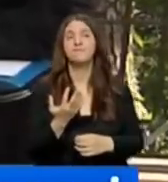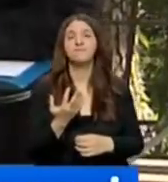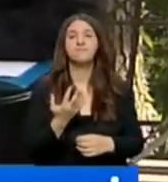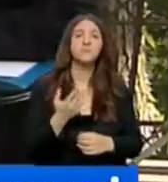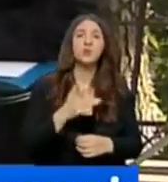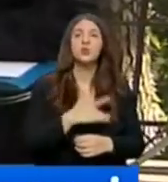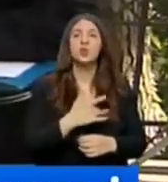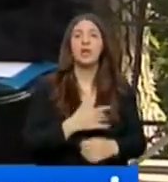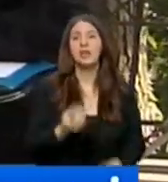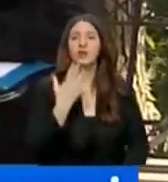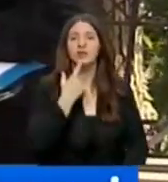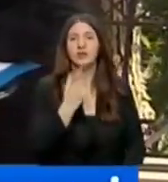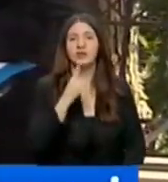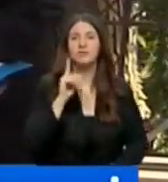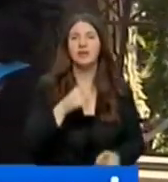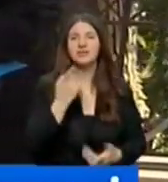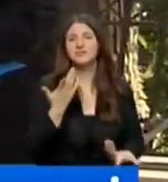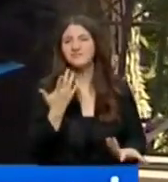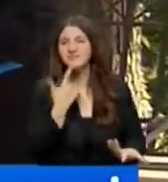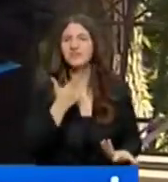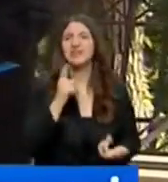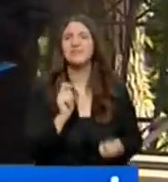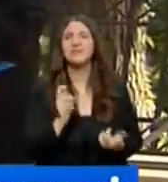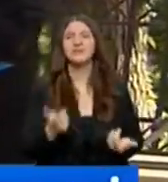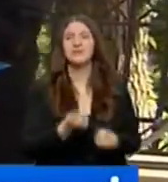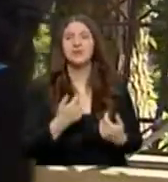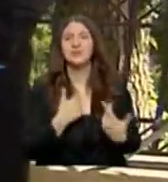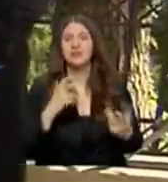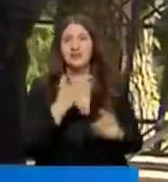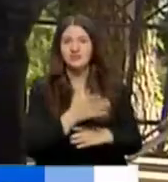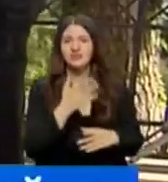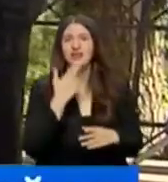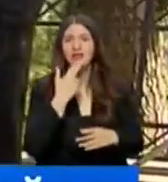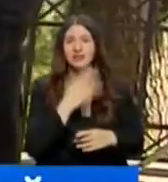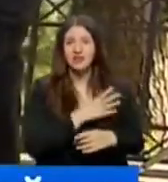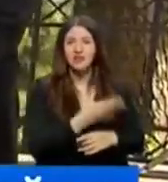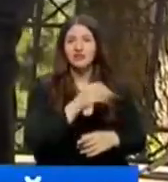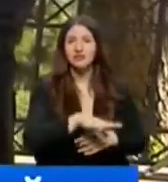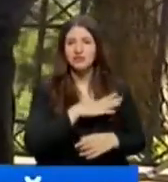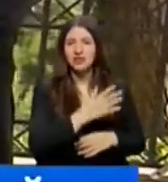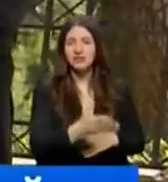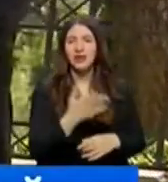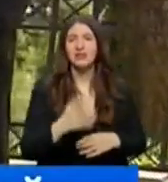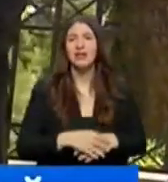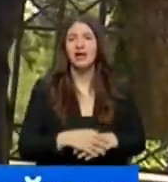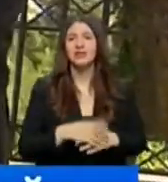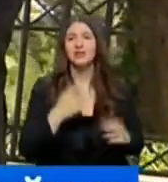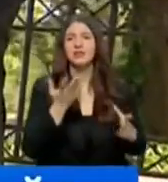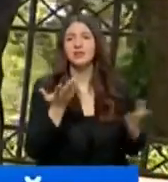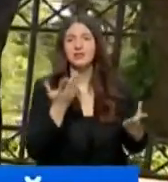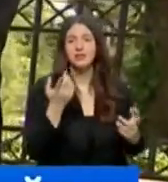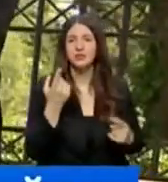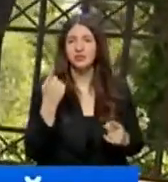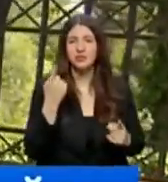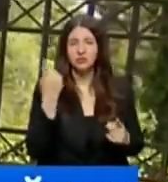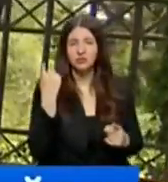işte yüreğin yetiyorsa dedi. Evet, ben bazılarını sansürlemeye çalışıyorum kendim. Yani çünkü televizyonda kadınlar var, çocuklar var. Var var. Dün mesela var.